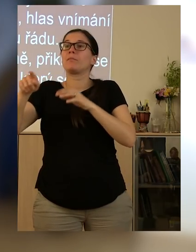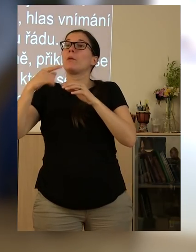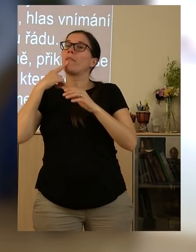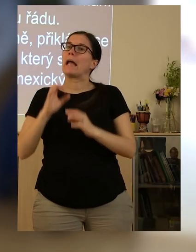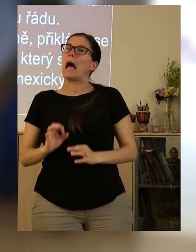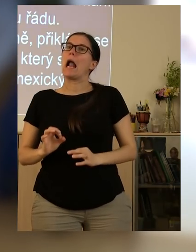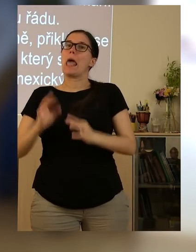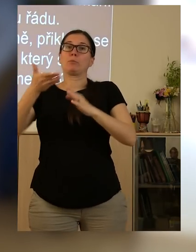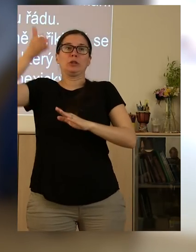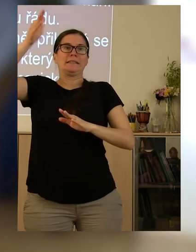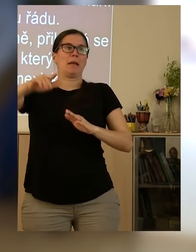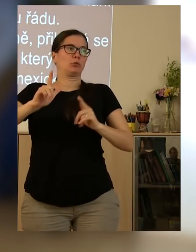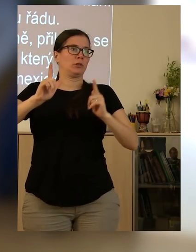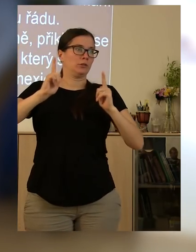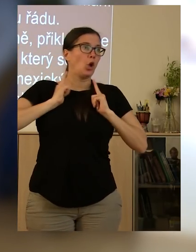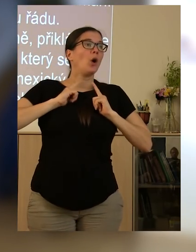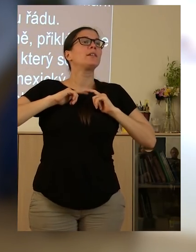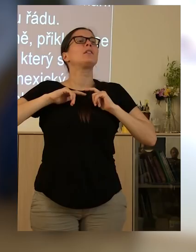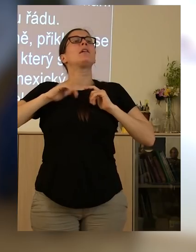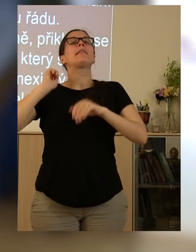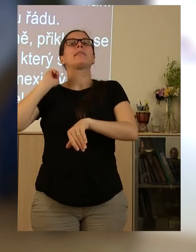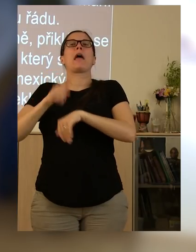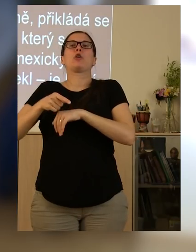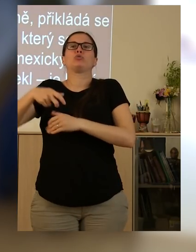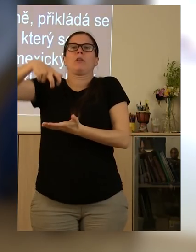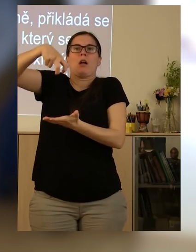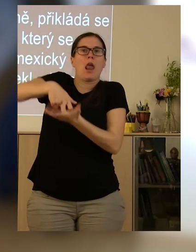zemřít ve stoje, než žít na kolenou.